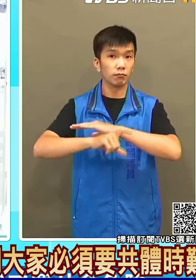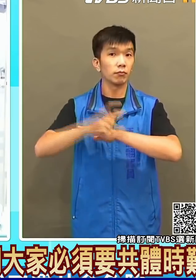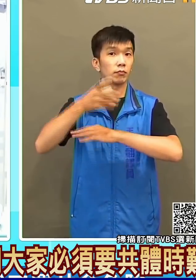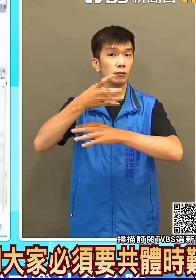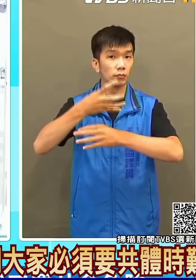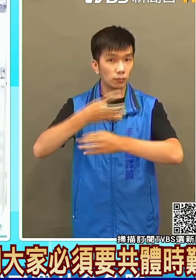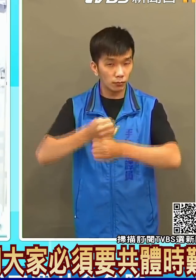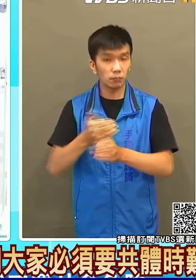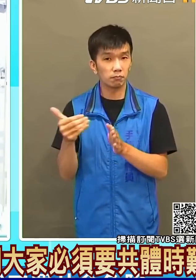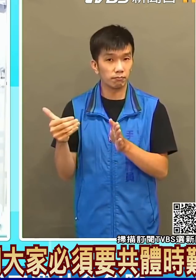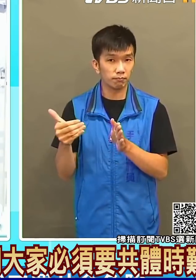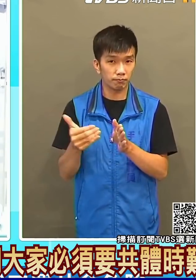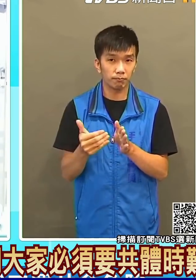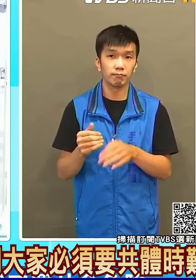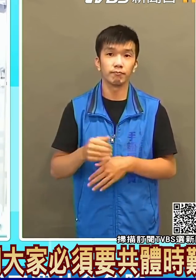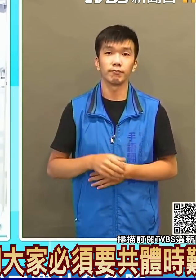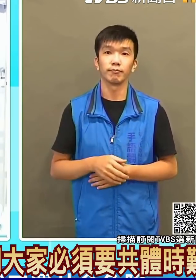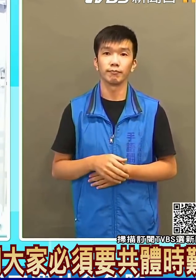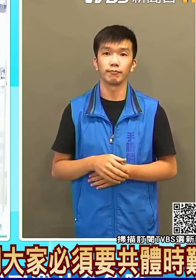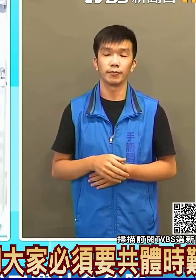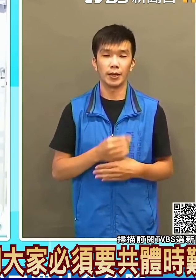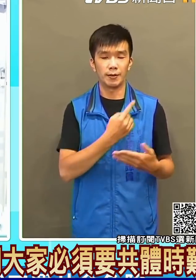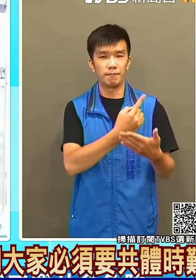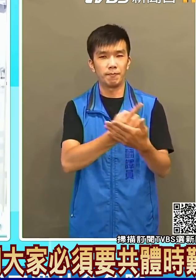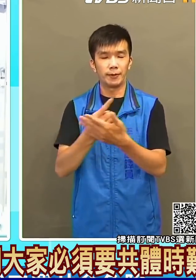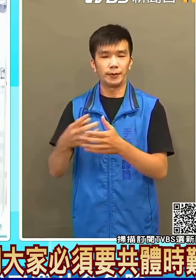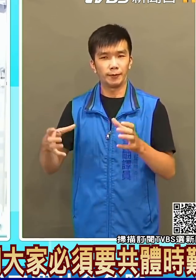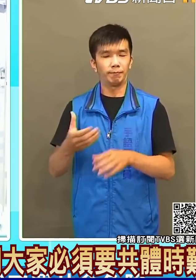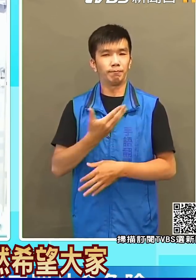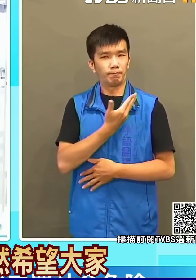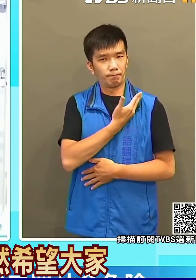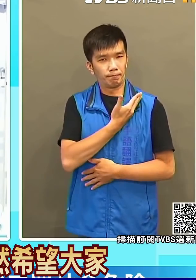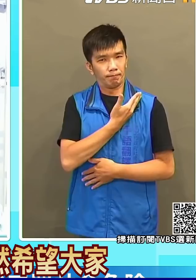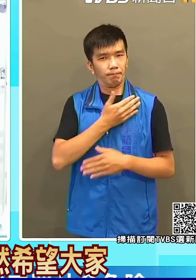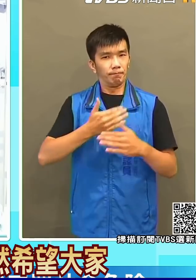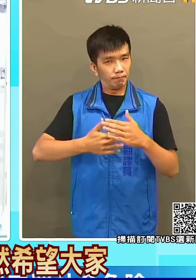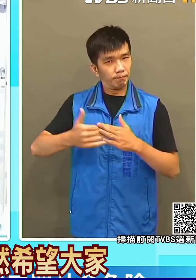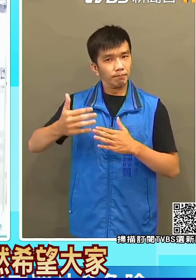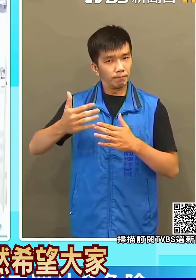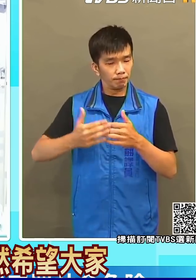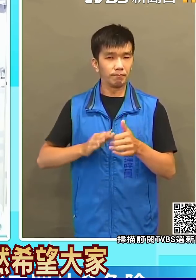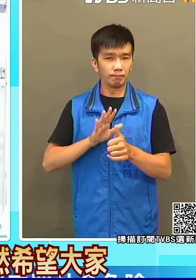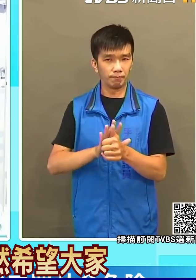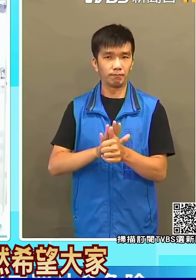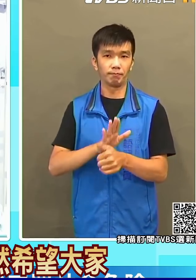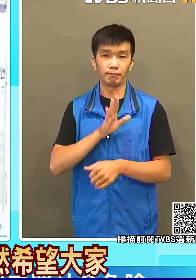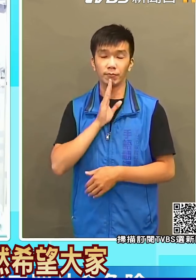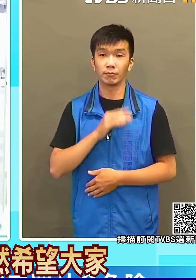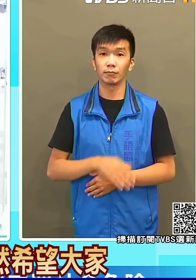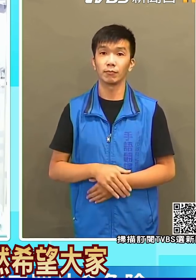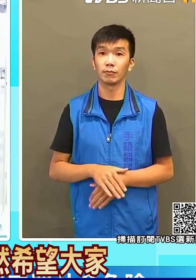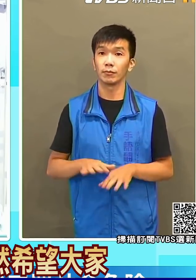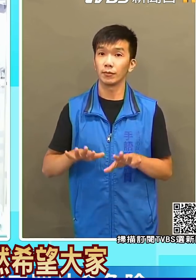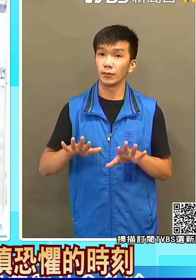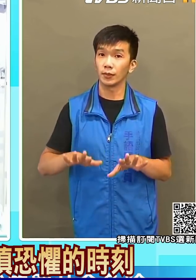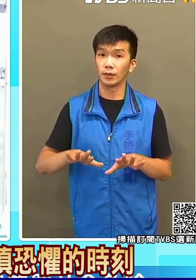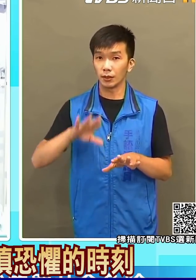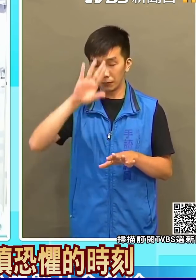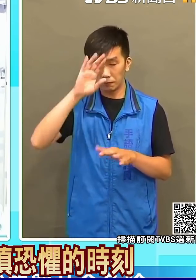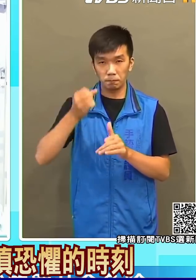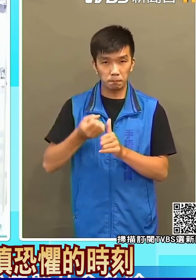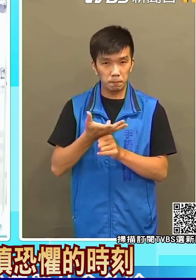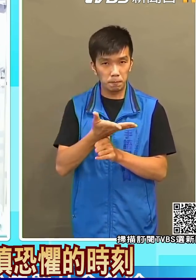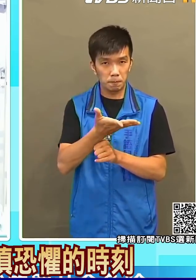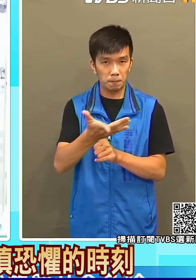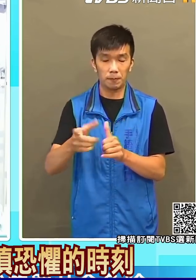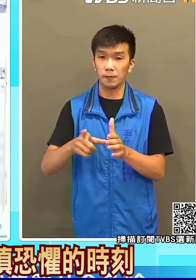来临，我们大家必须要共体时间，在疫情仍然希望大家小心翼翼、